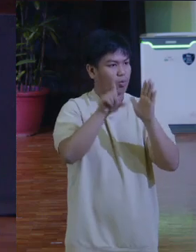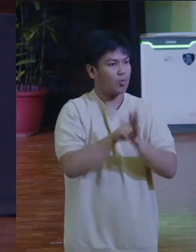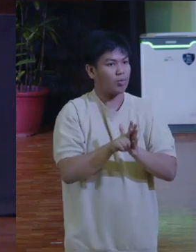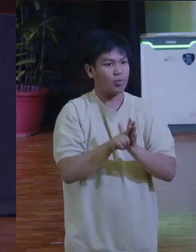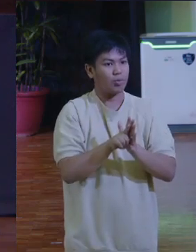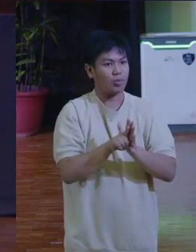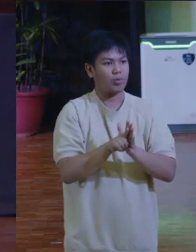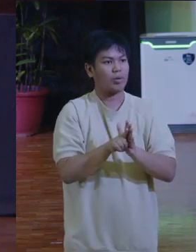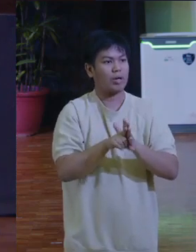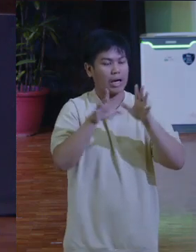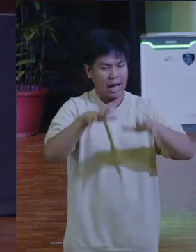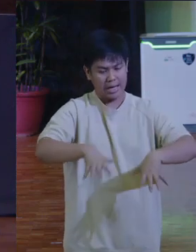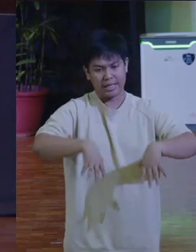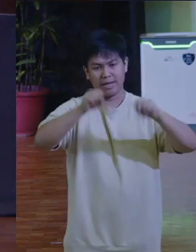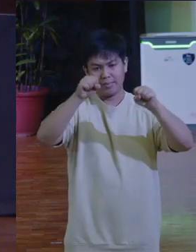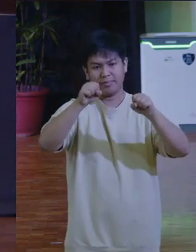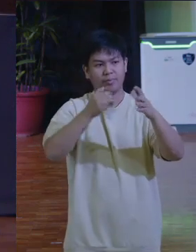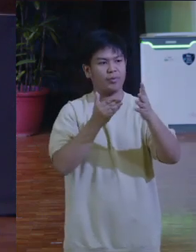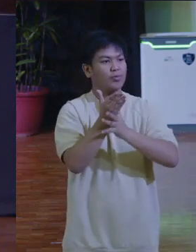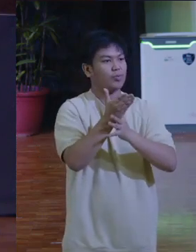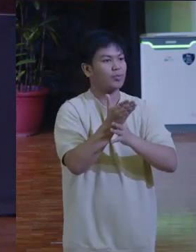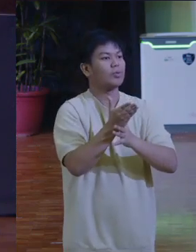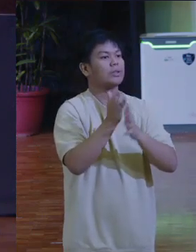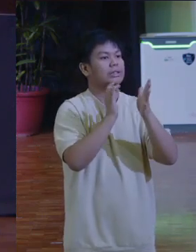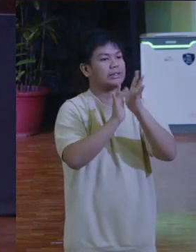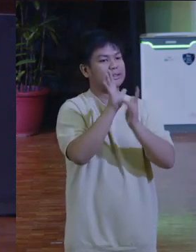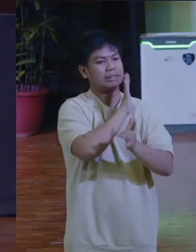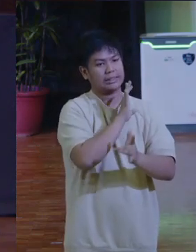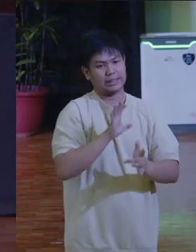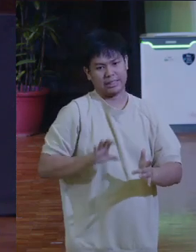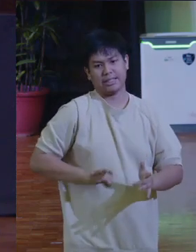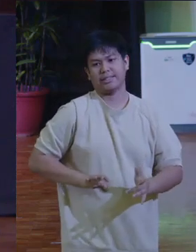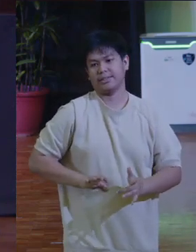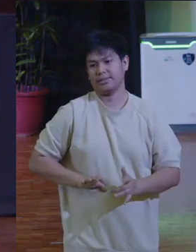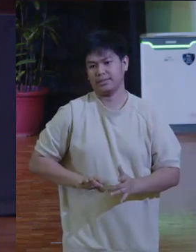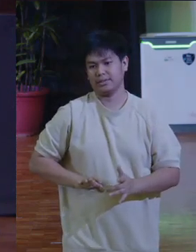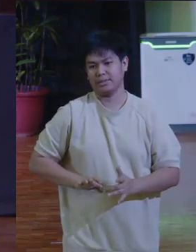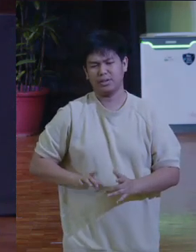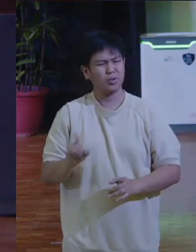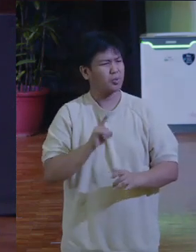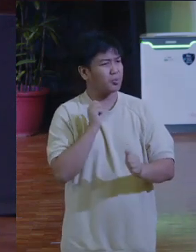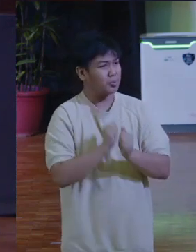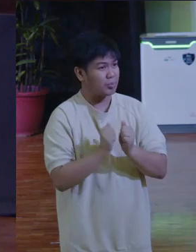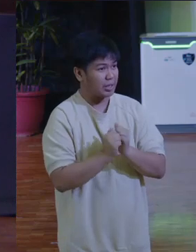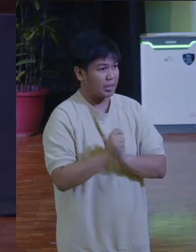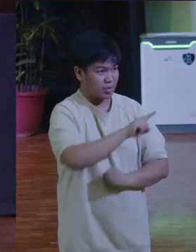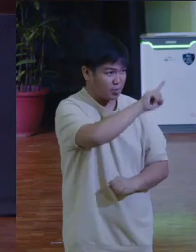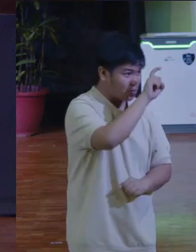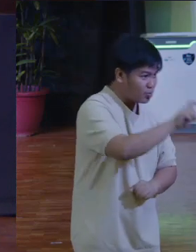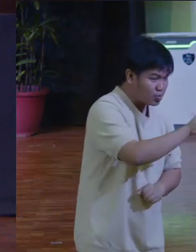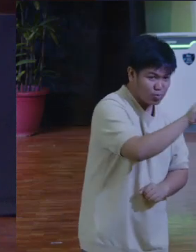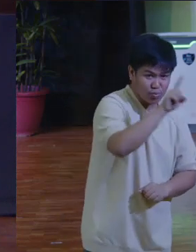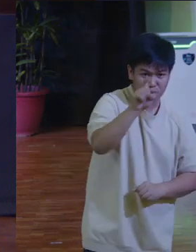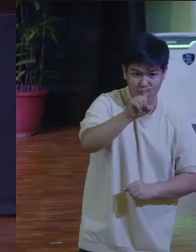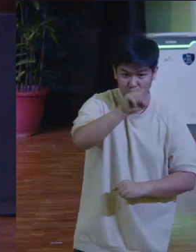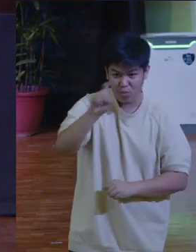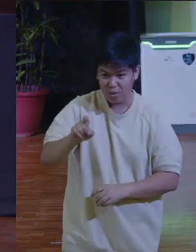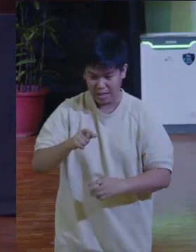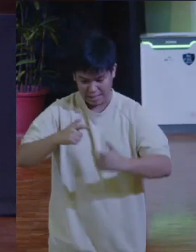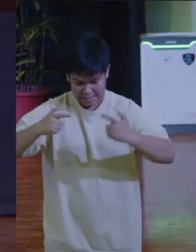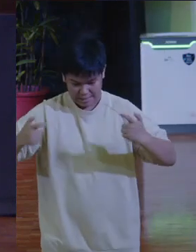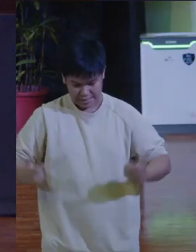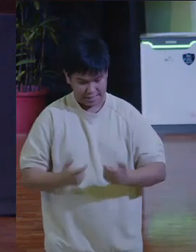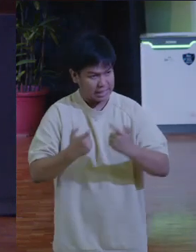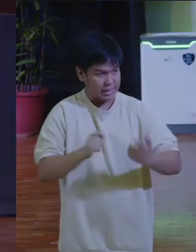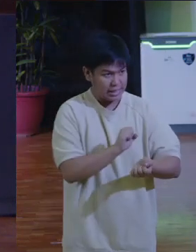receive adoption as sons. Kayo po ba ay naalipin na sa